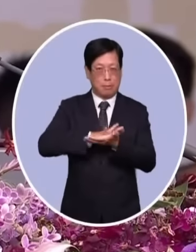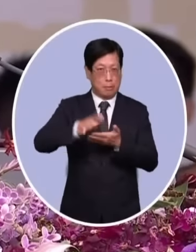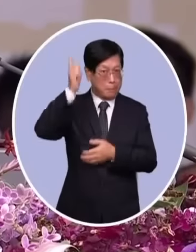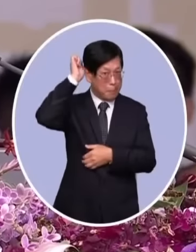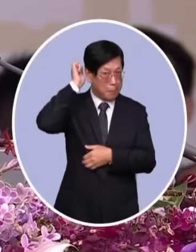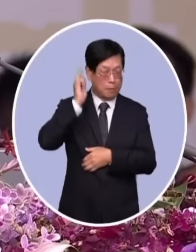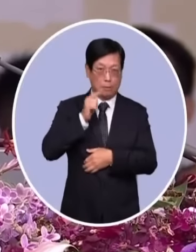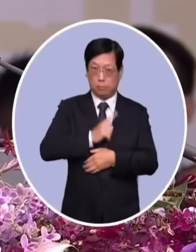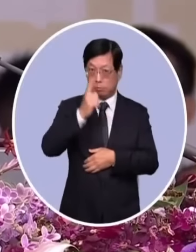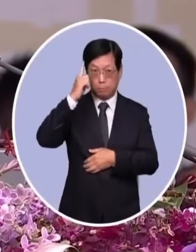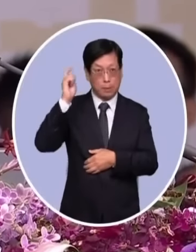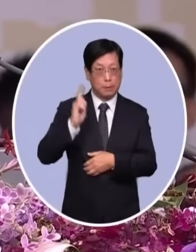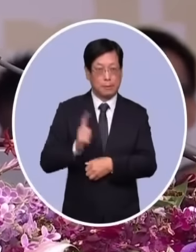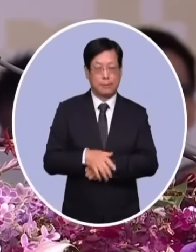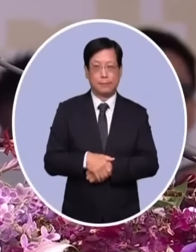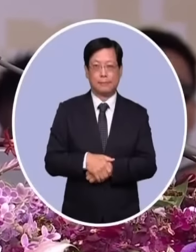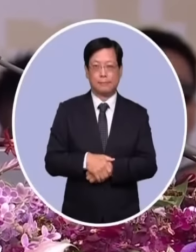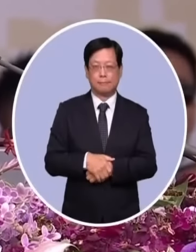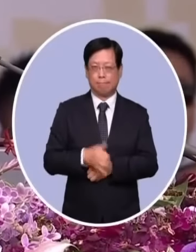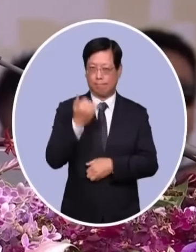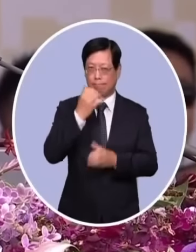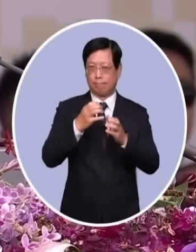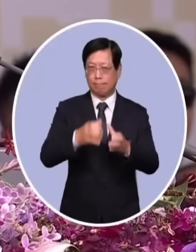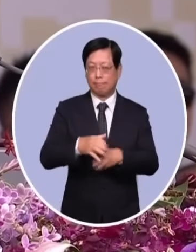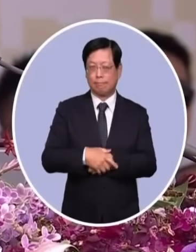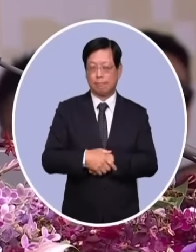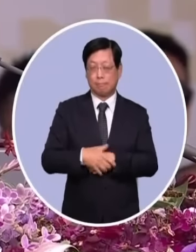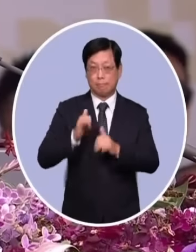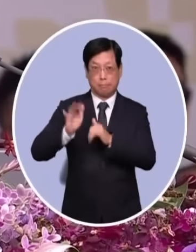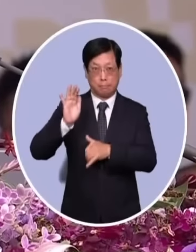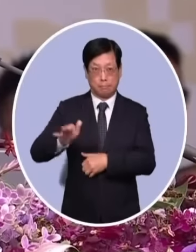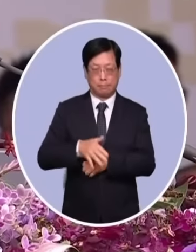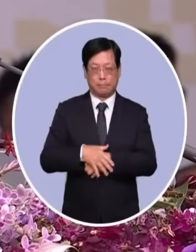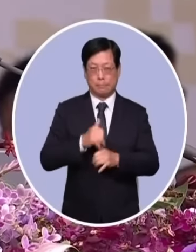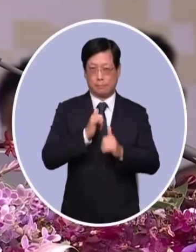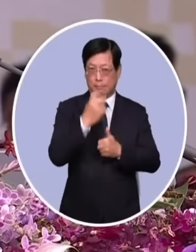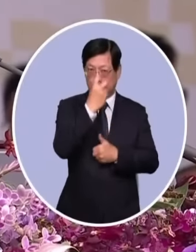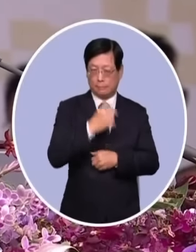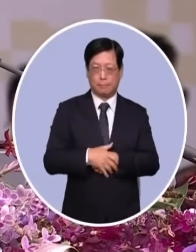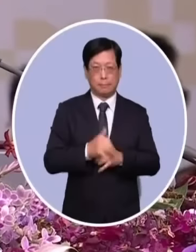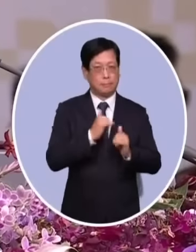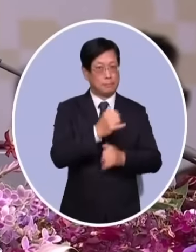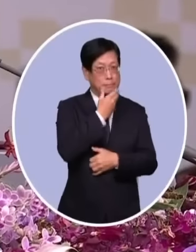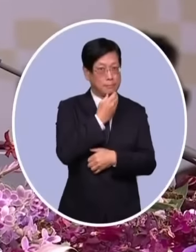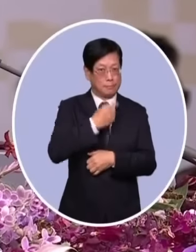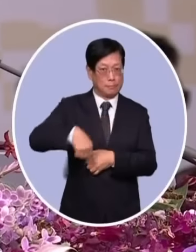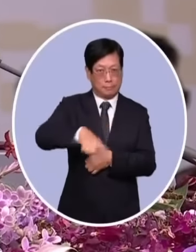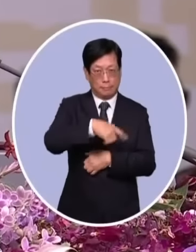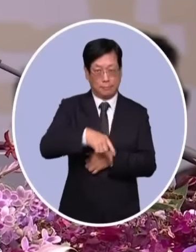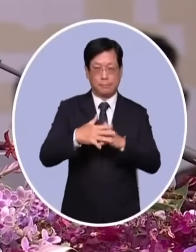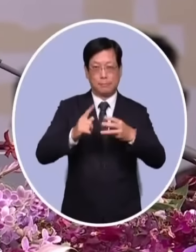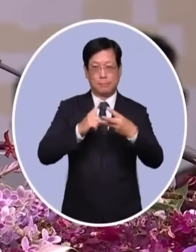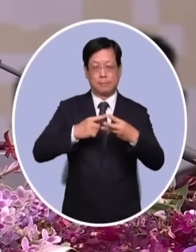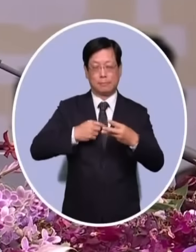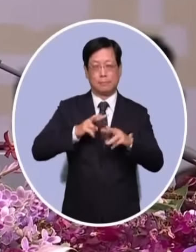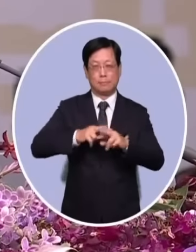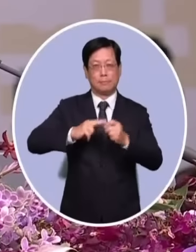他们的梦想是建立一个民有、民治、民享的民主共和